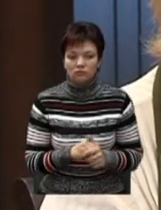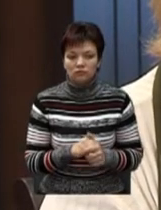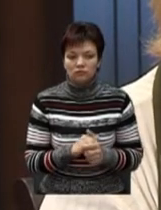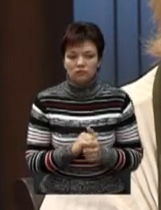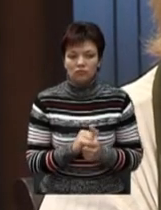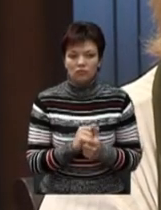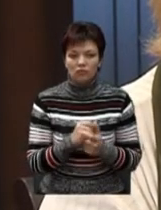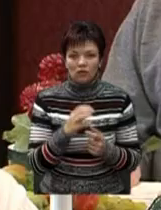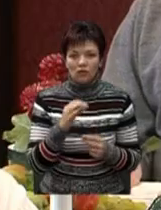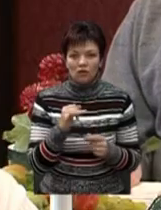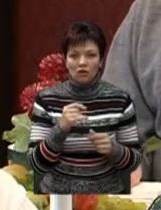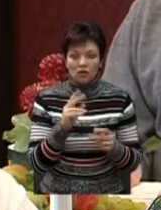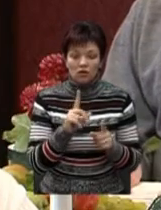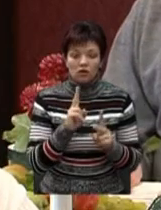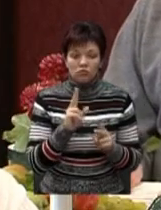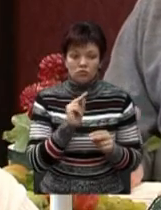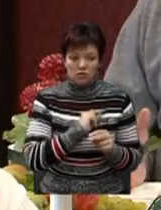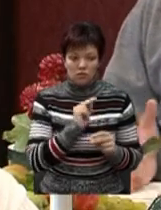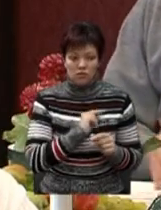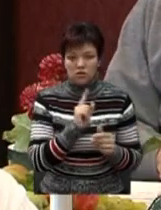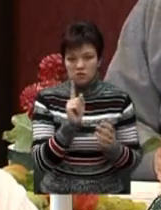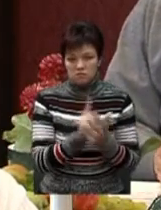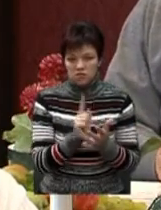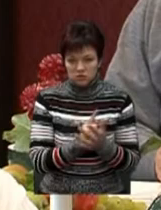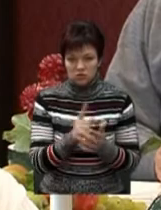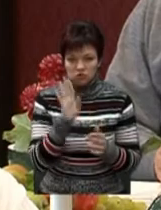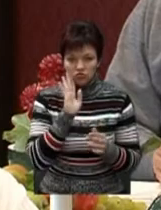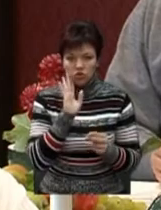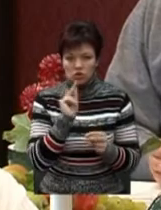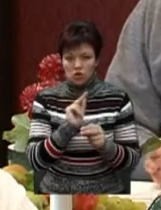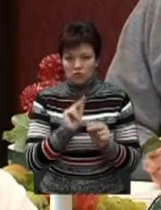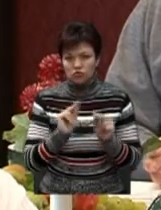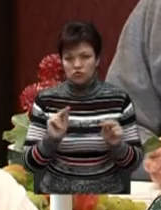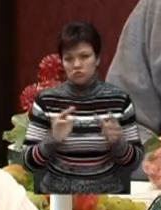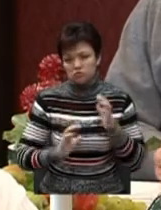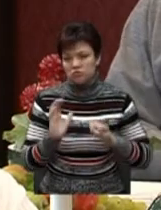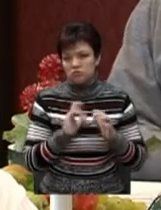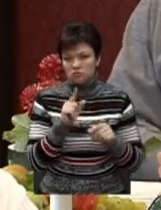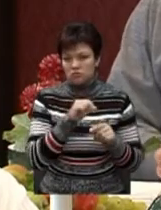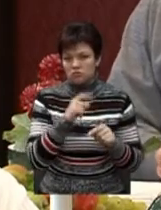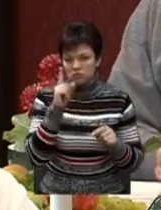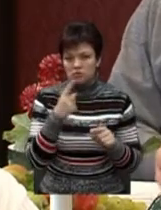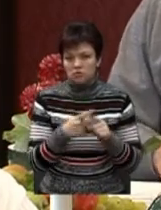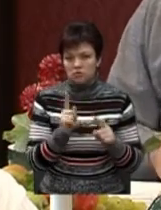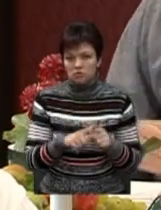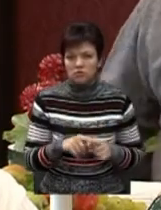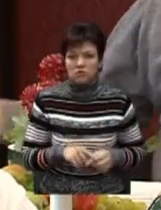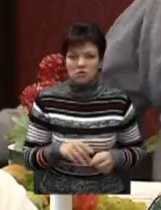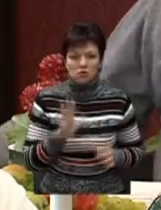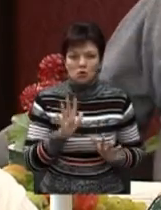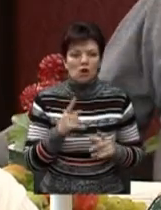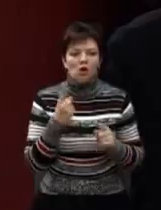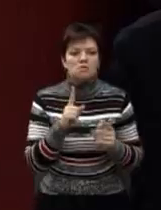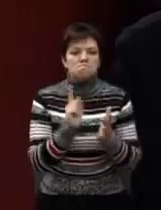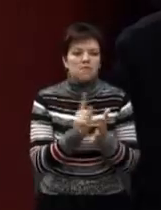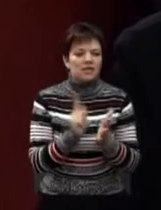работать. Научные сотрудники читают лекции, вы это хорошо знаете. Конечно. И прекрасно понимают, что это у них и достаток, потому что на одну пенсию, даже как вот на вашу супругу,